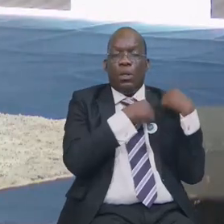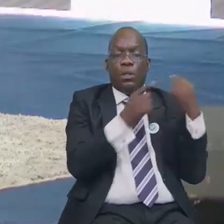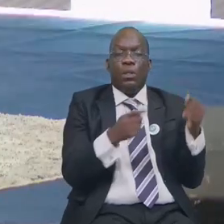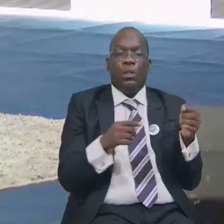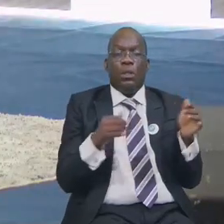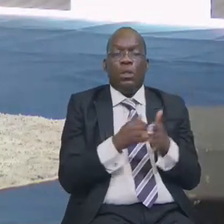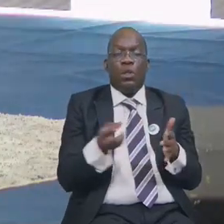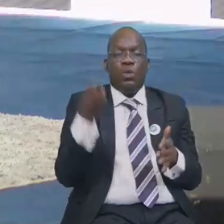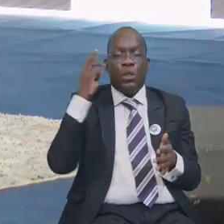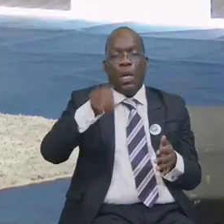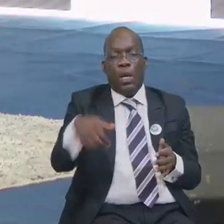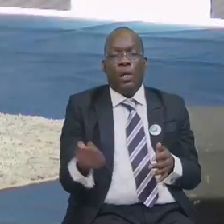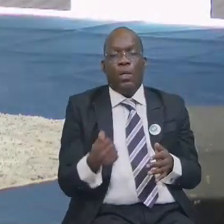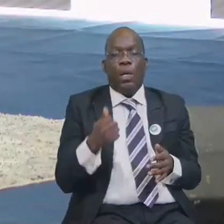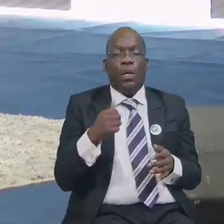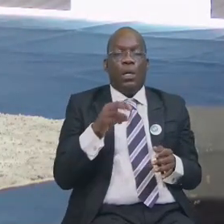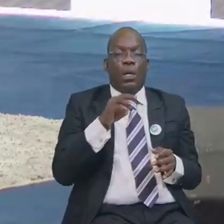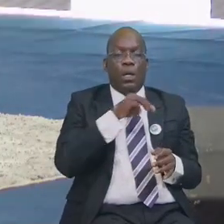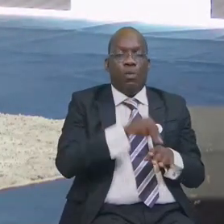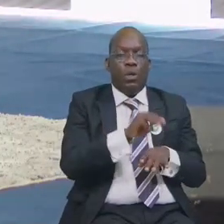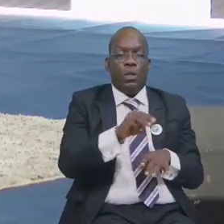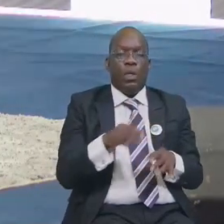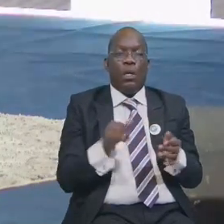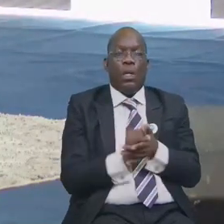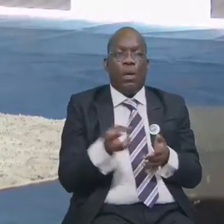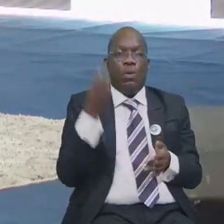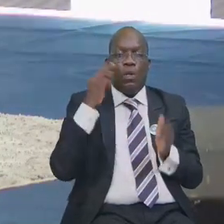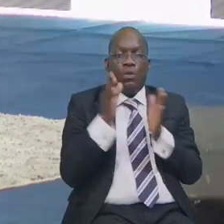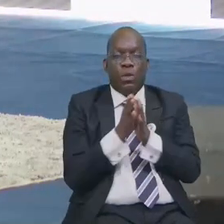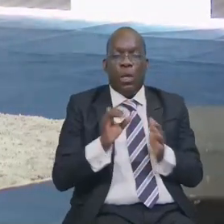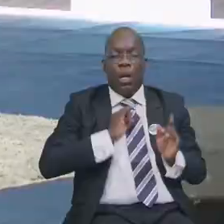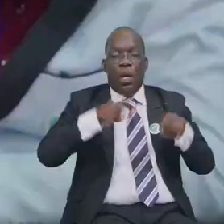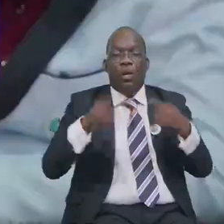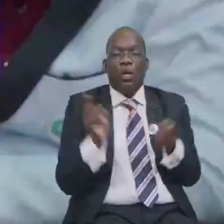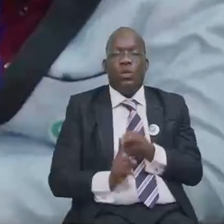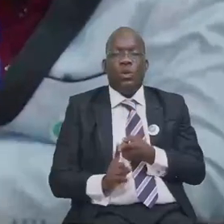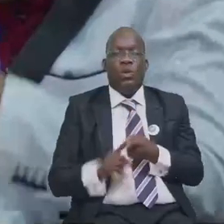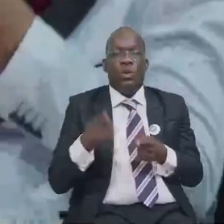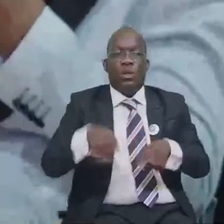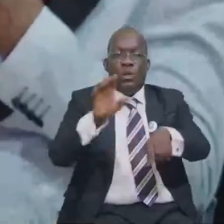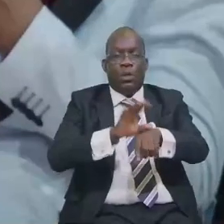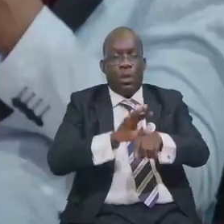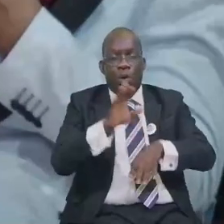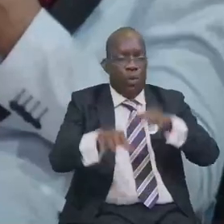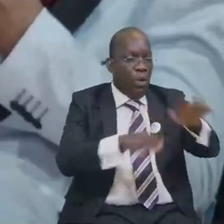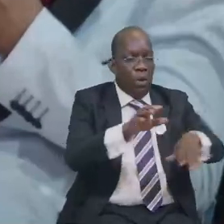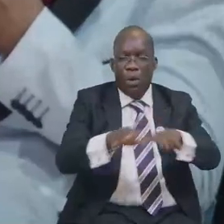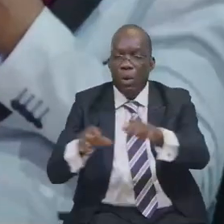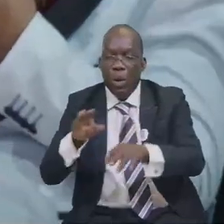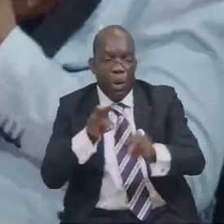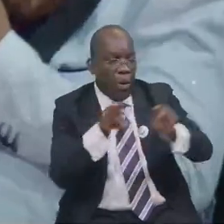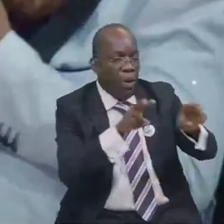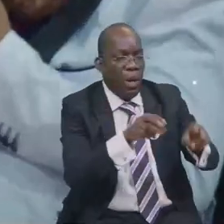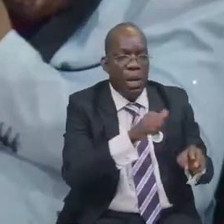qui priait. J'étais descendu dans l'assemblée. Et je marchais seulement, je marchais. Il y a une